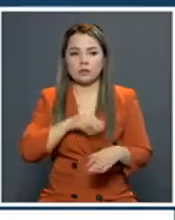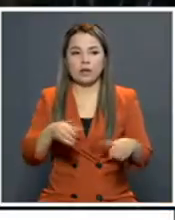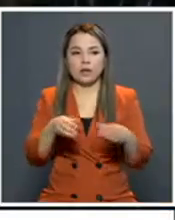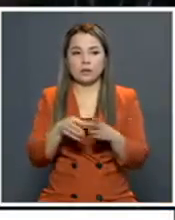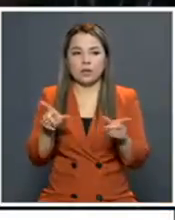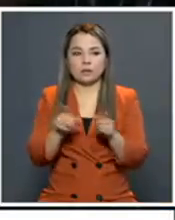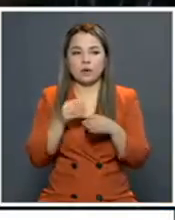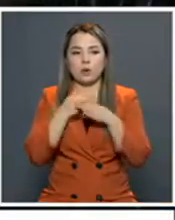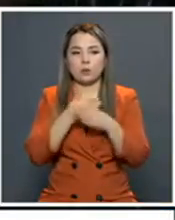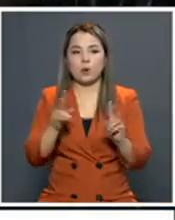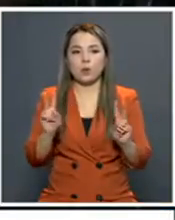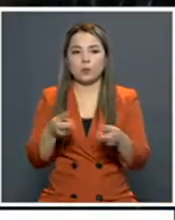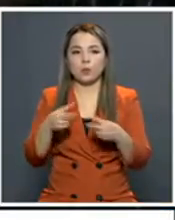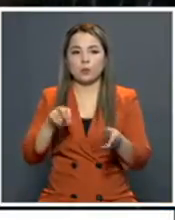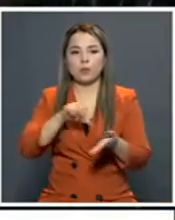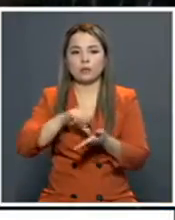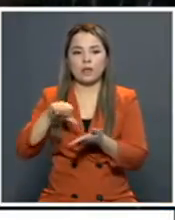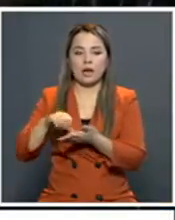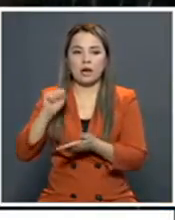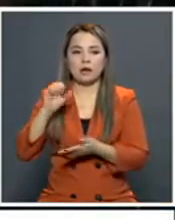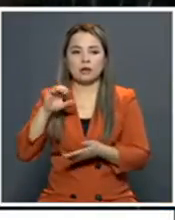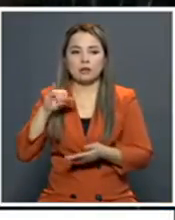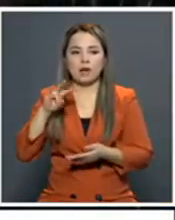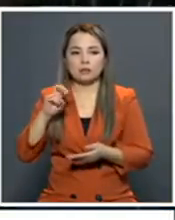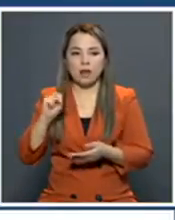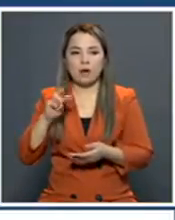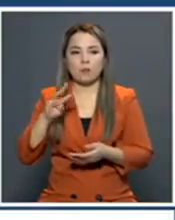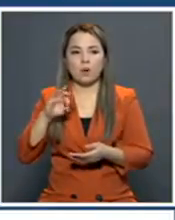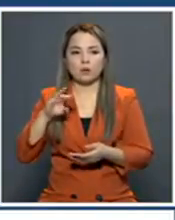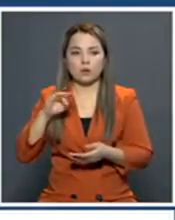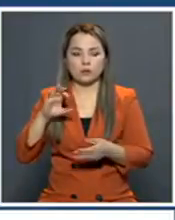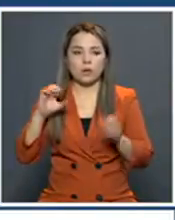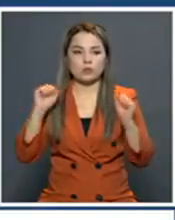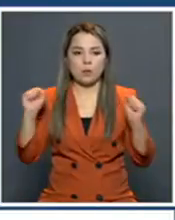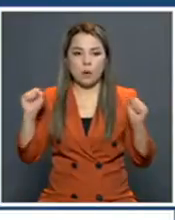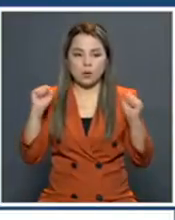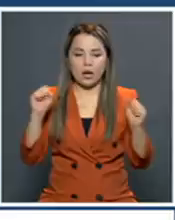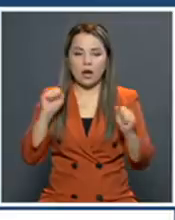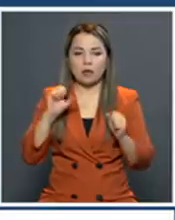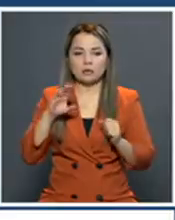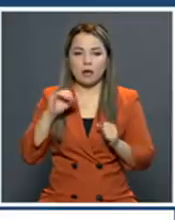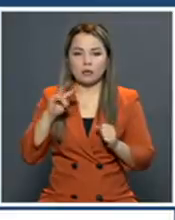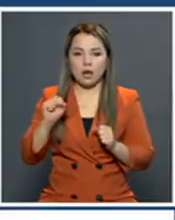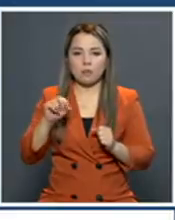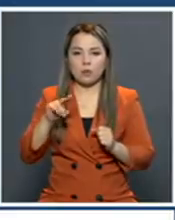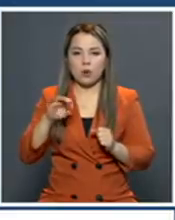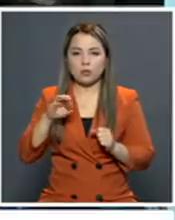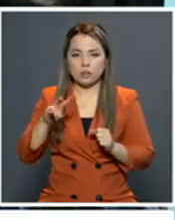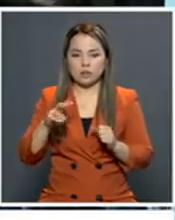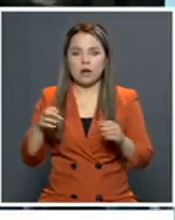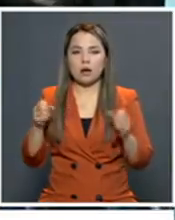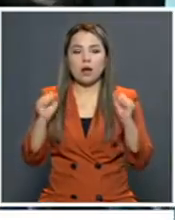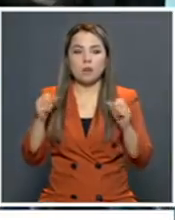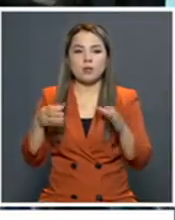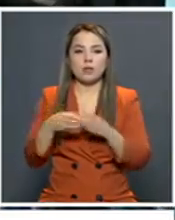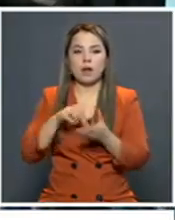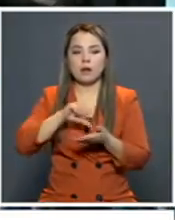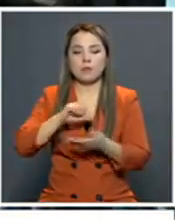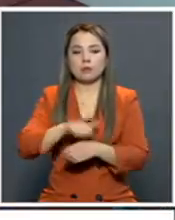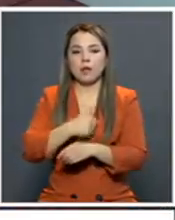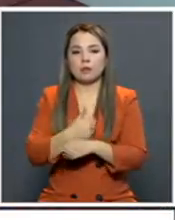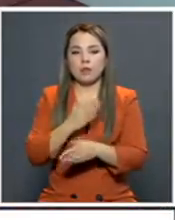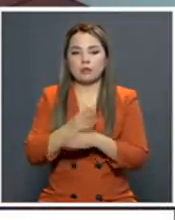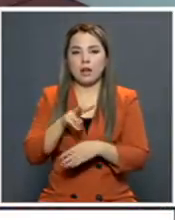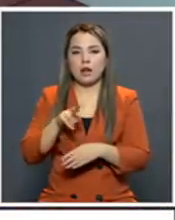Яғни клубының құрамына кіретін Астана Мотор Спортс және Астана Про Тим командаларының басшылары Артур Ардавичус пен